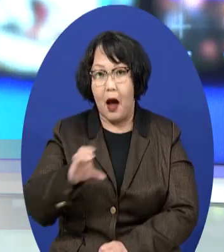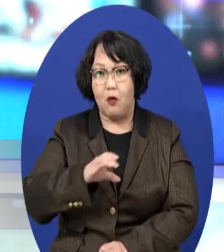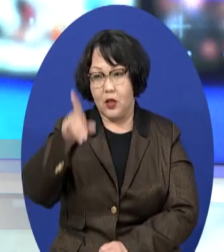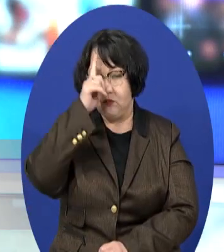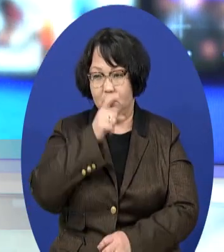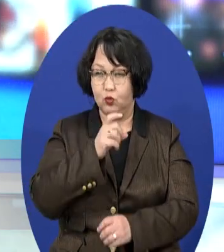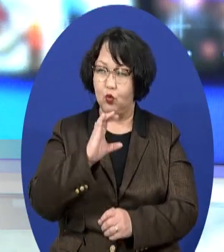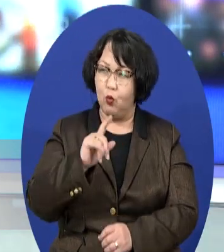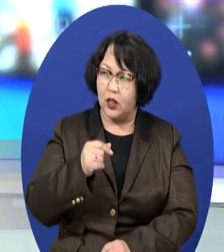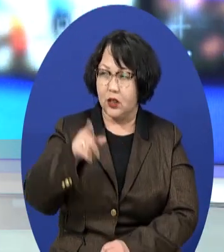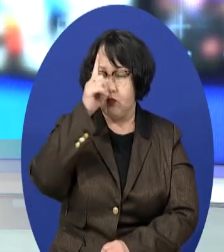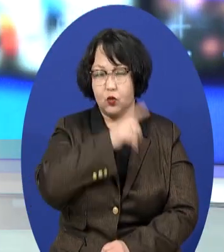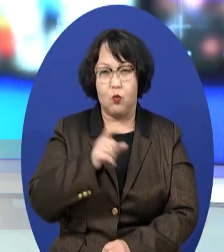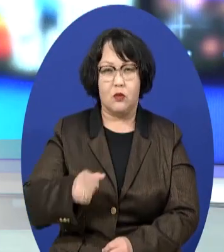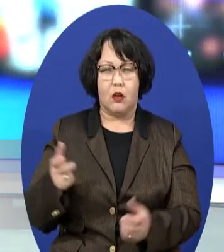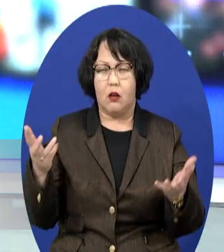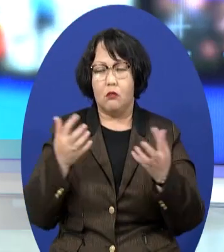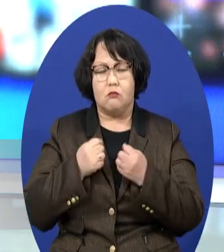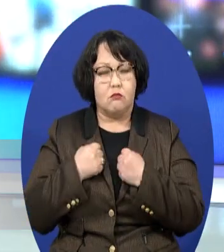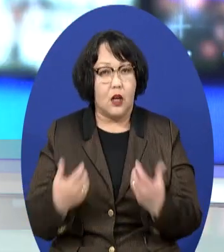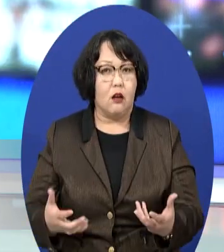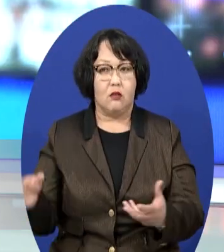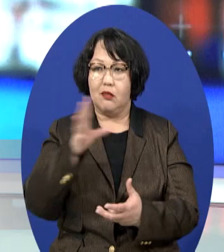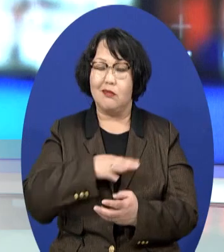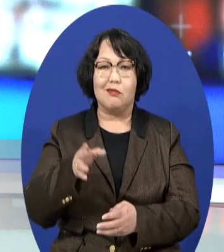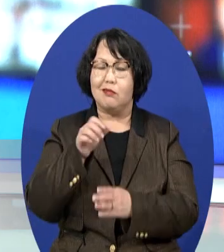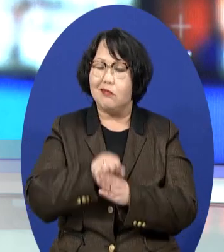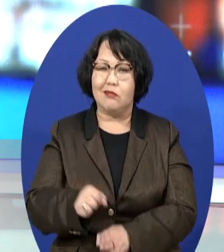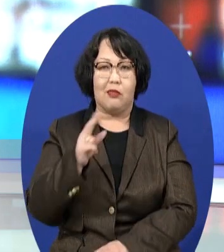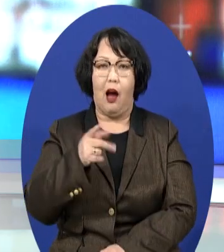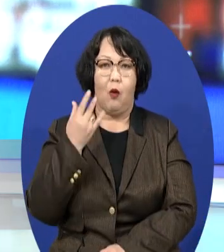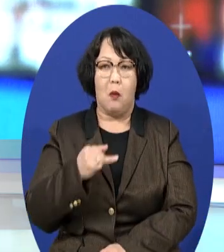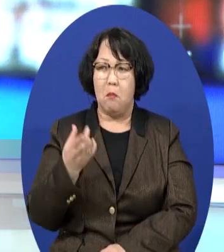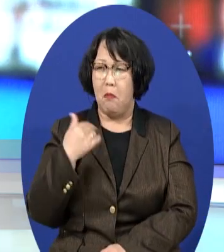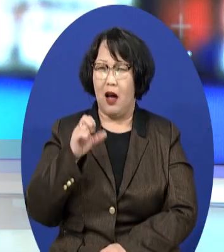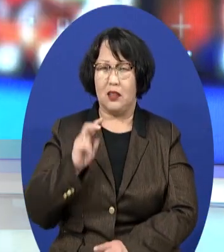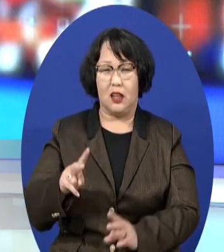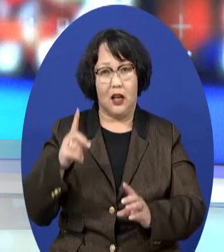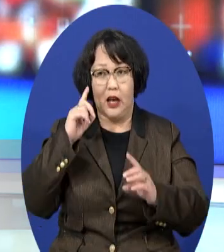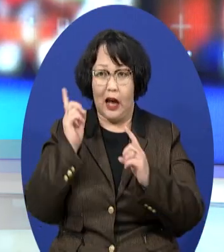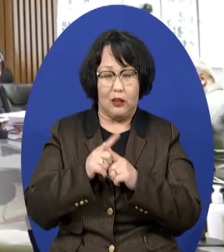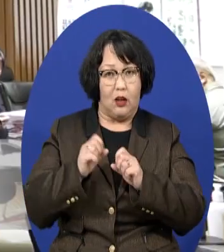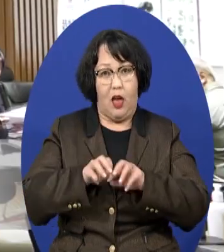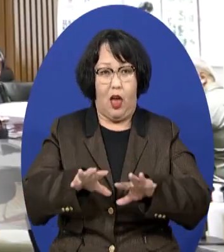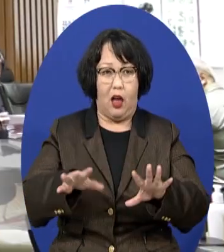эхлээд байна. Хэрэв байдал дээрдэхгүй бол хатуу хөлөрөө тавихаас өөр сонголтгүй гэж улсын онцгой комиссын дарга мэдгдлээ.